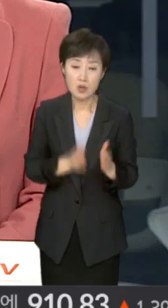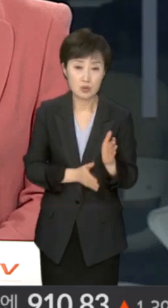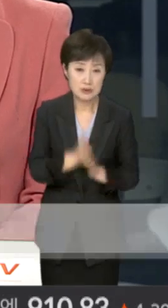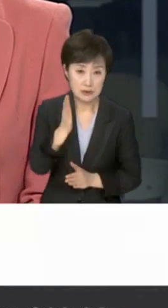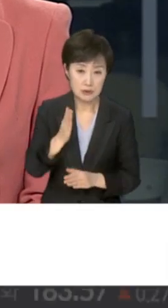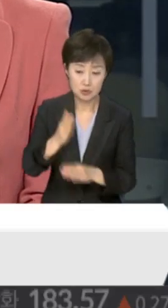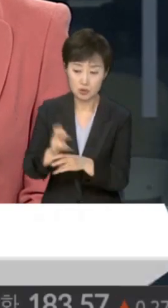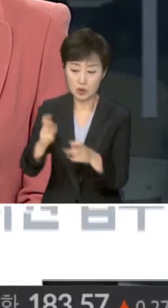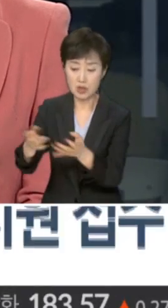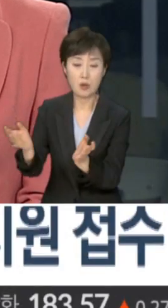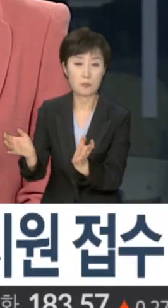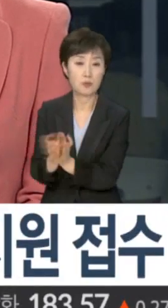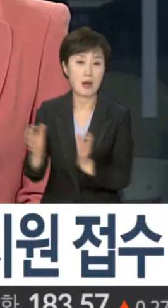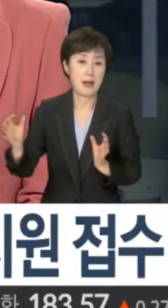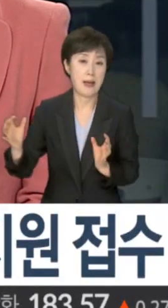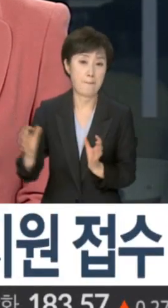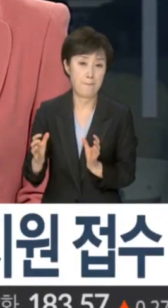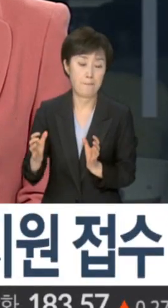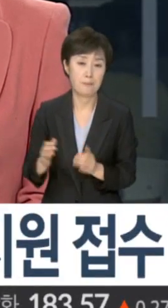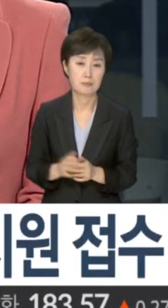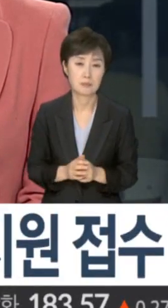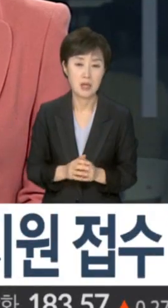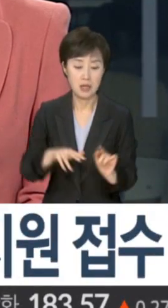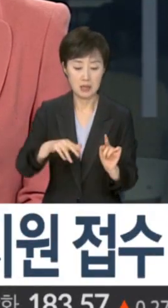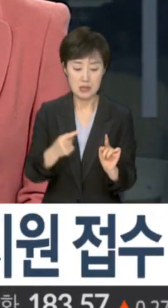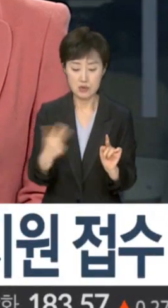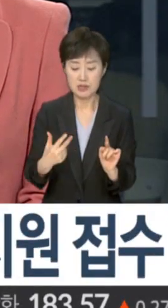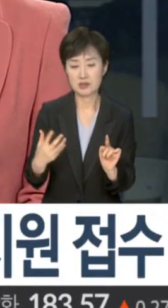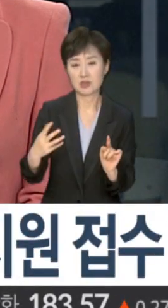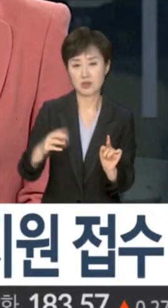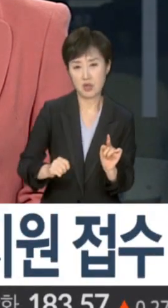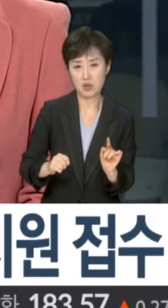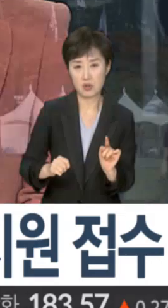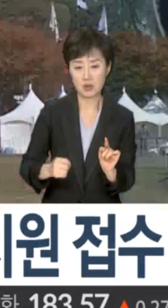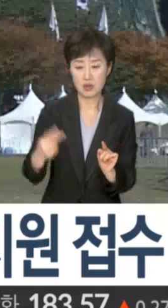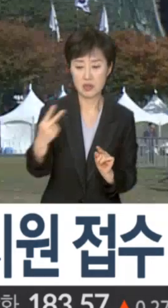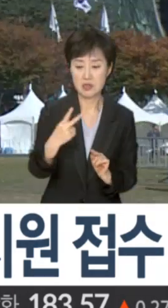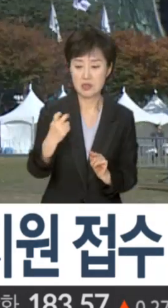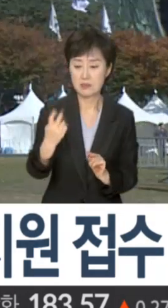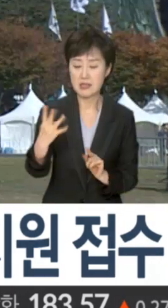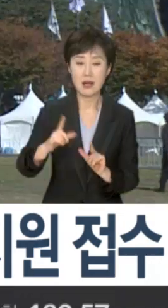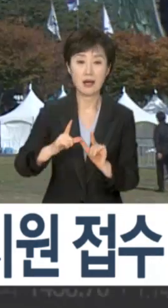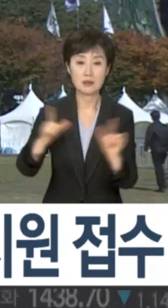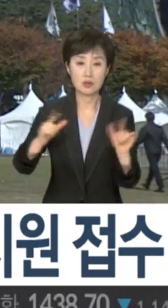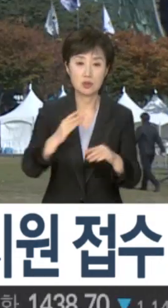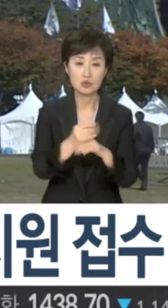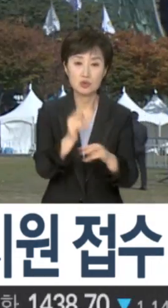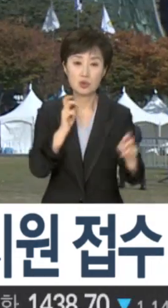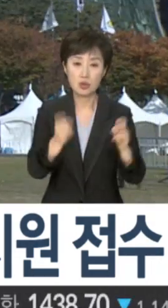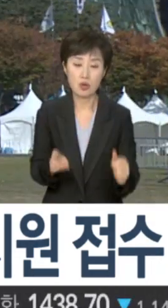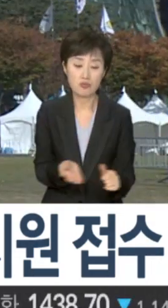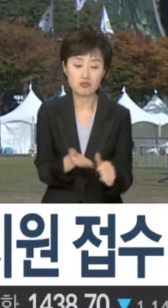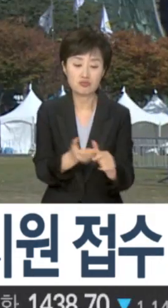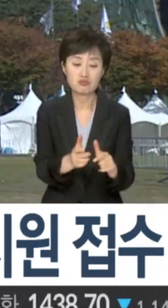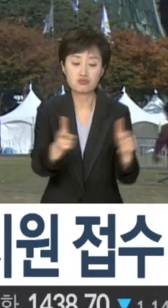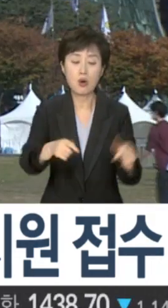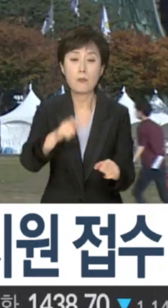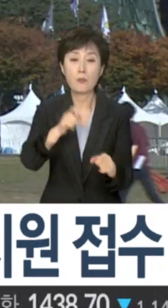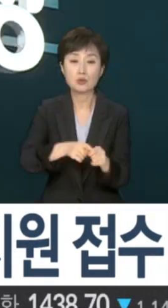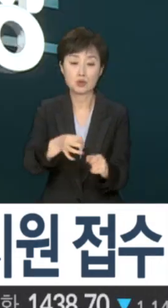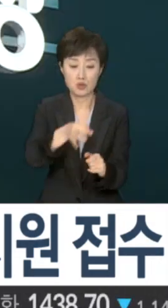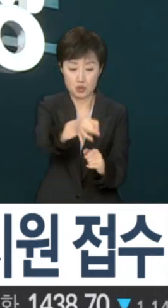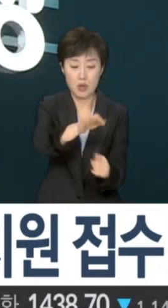서울시가 중소기업과 소상공인을 위해서 1조 7천억 원 규모에 2024년도 중소기업 육성 자금을